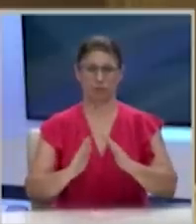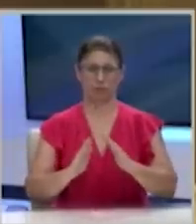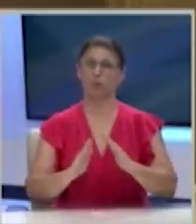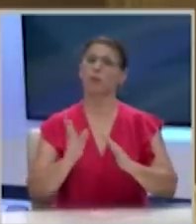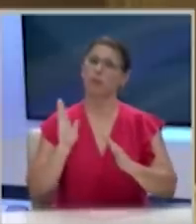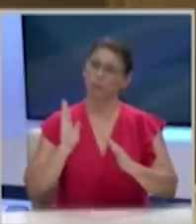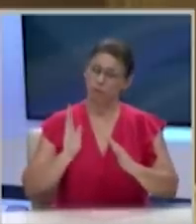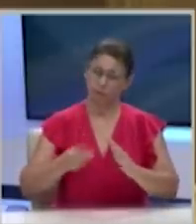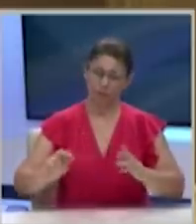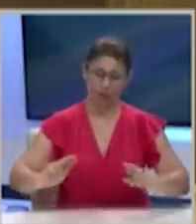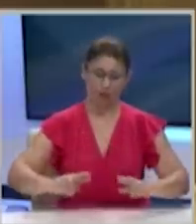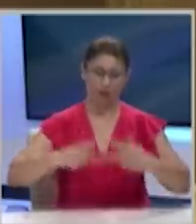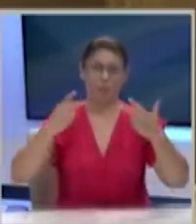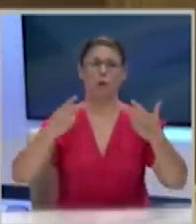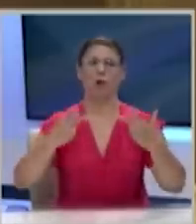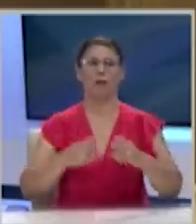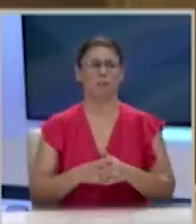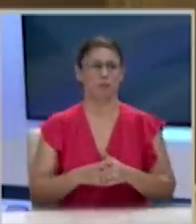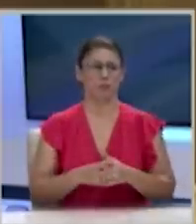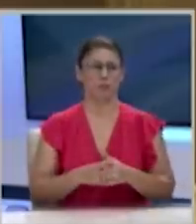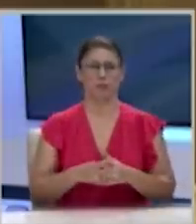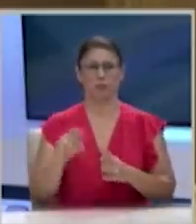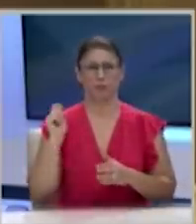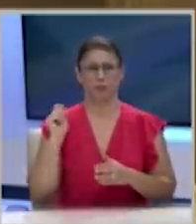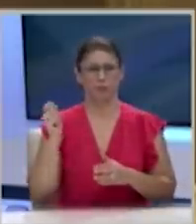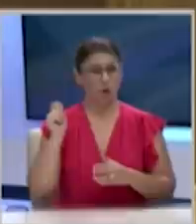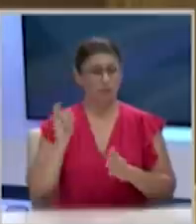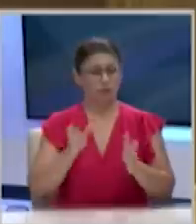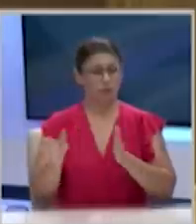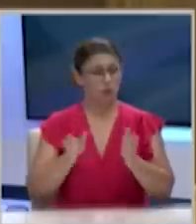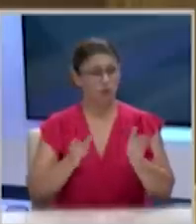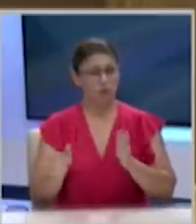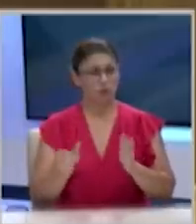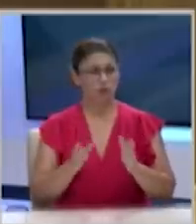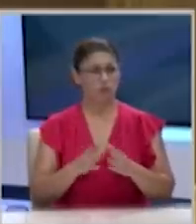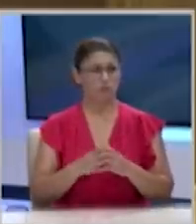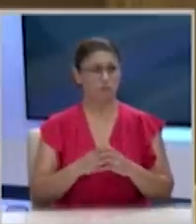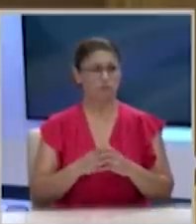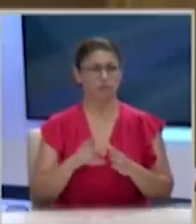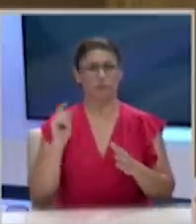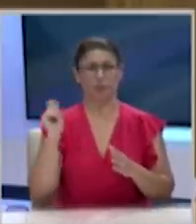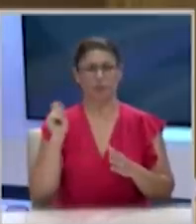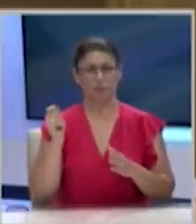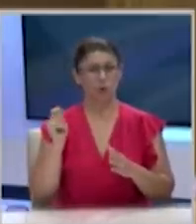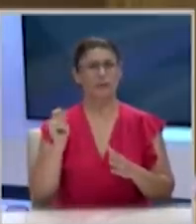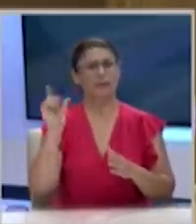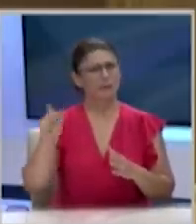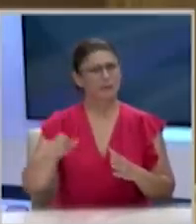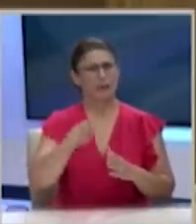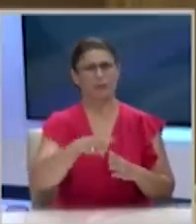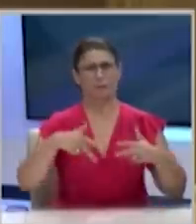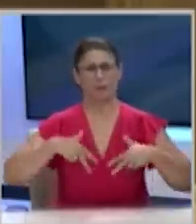σειρά του θα αποκάλυπτε την πολιτική, τον προσανατολισμό της πολιτικής κάθε κυβέρνησης. Γι'